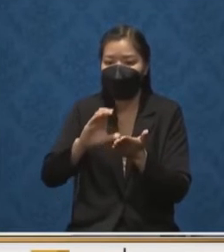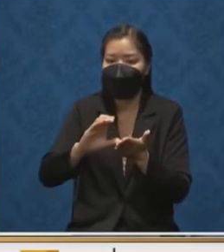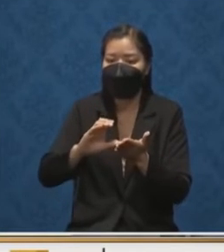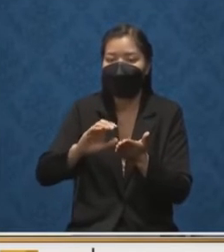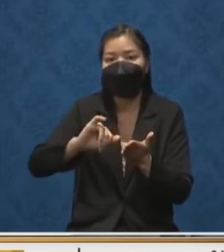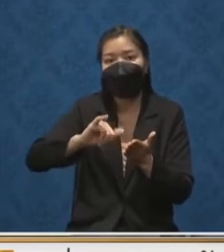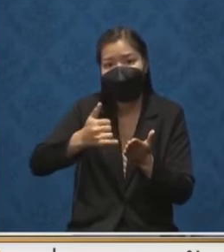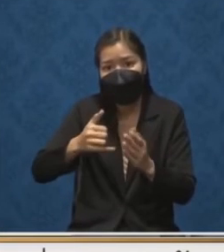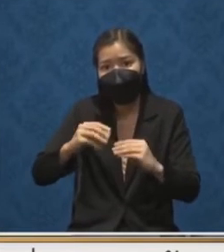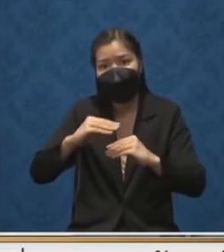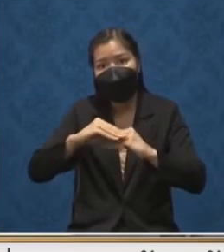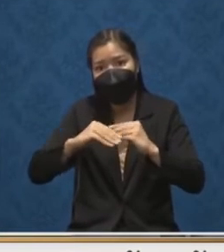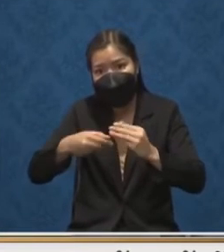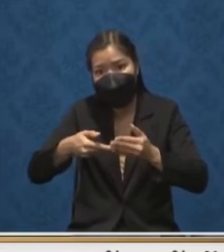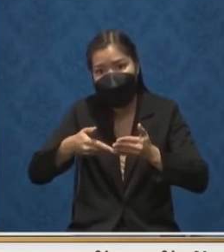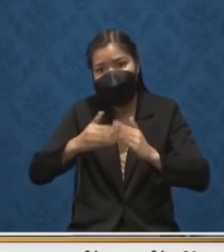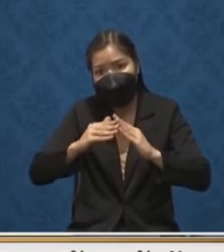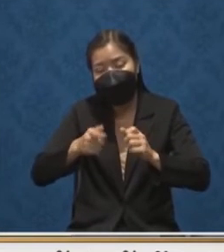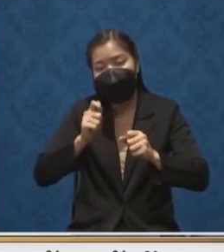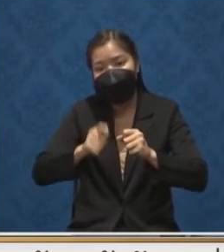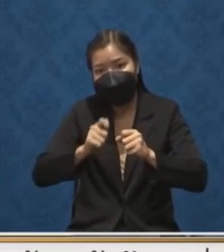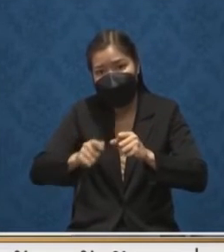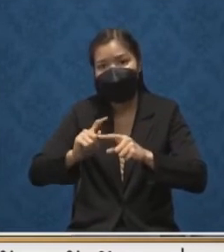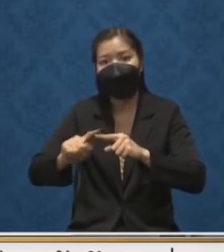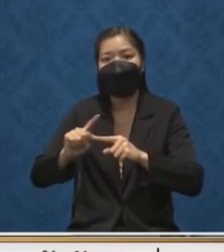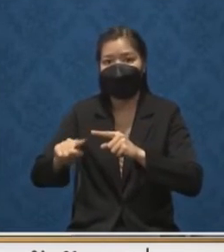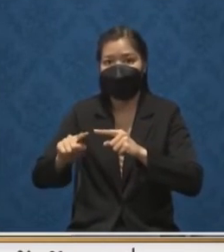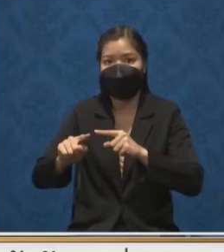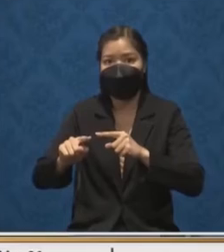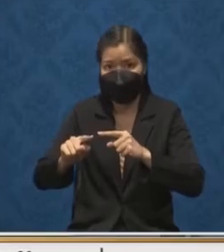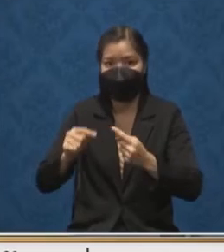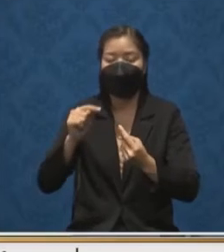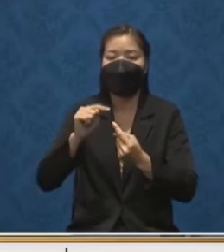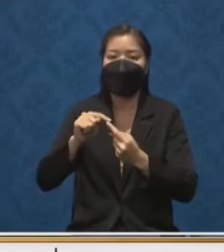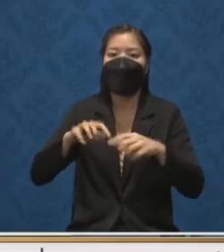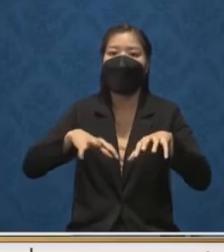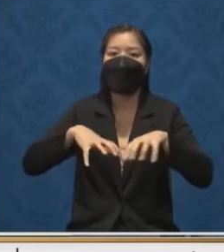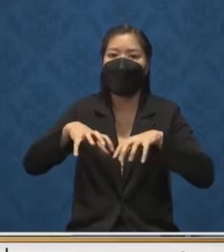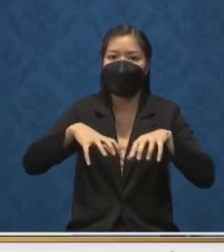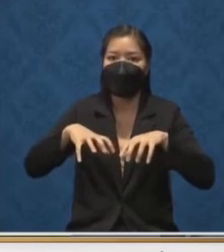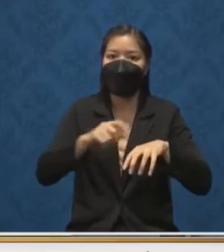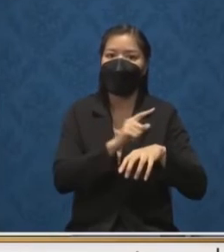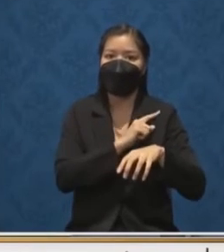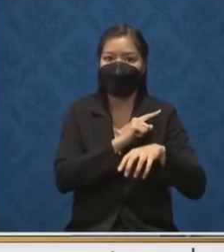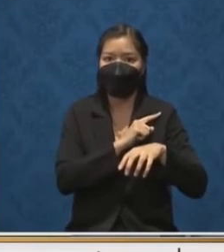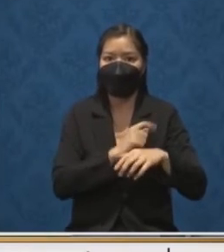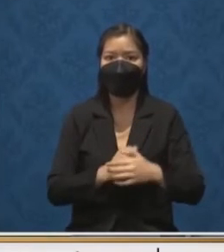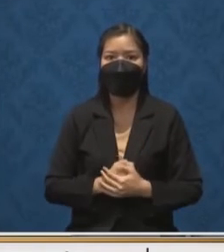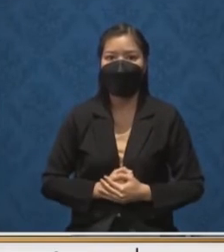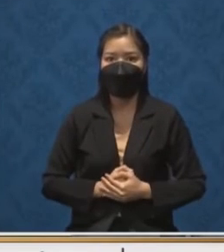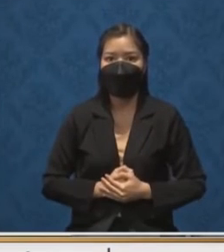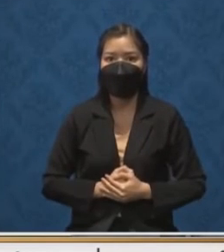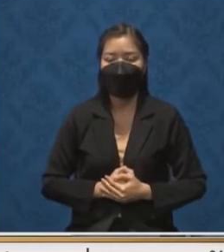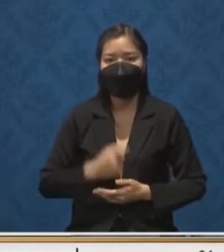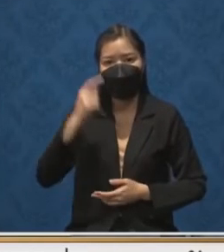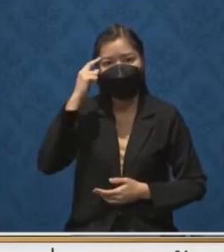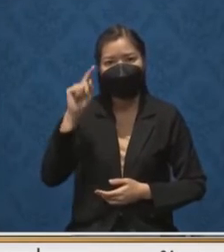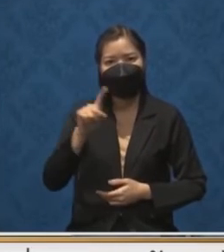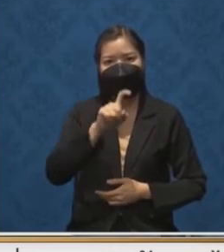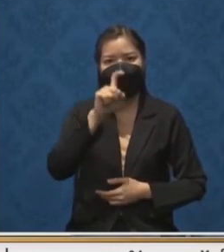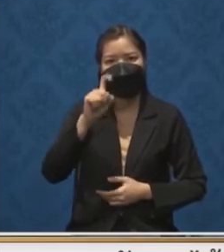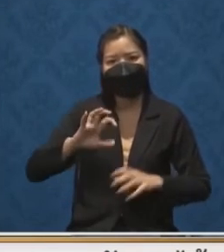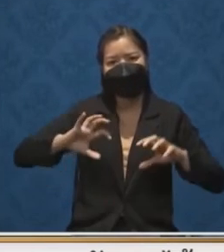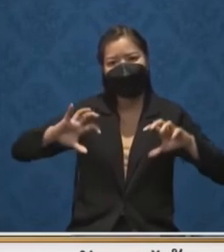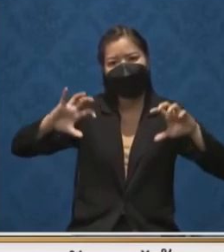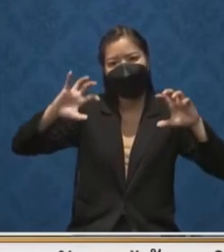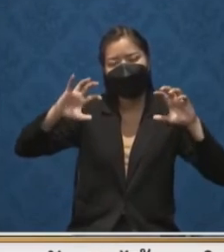จจะอยู่ในการบริหารของเขานะครับแล้วก็ไม่ต้องสงสัยเลยครับว่าทำไมงานราชการต่างๆจึงล่า